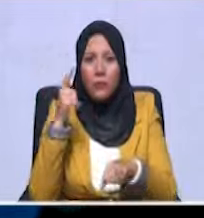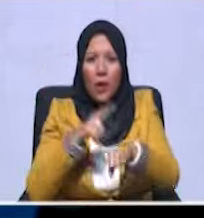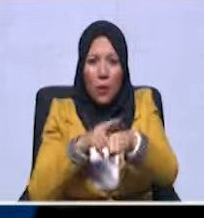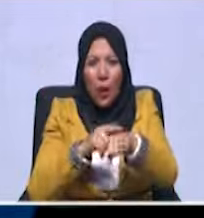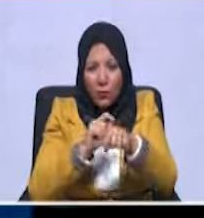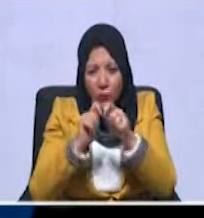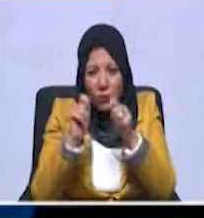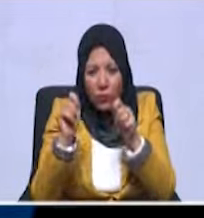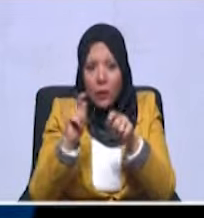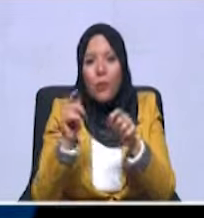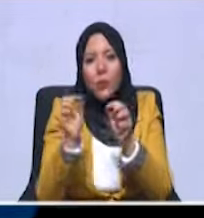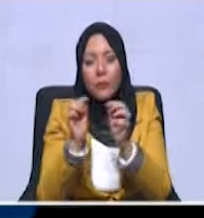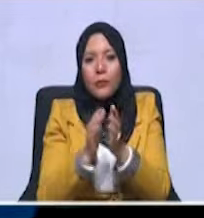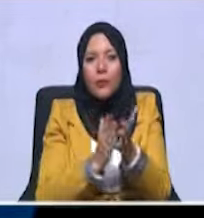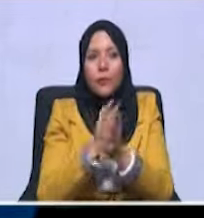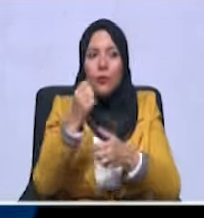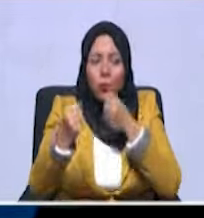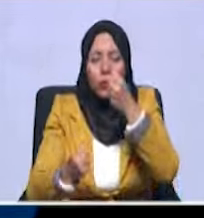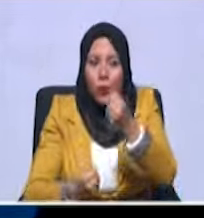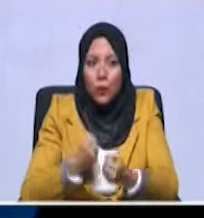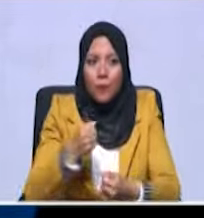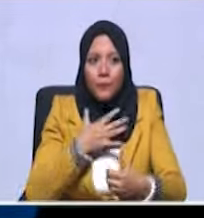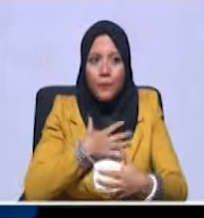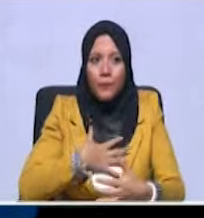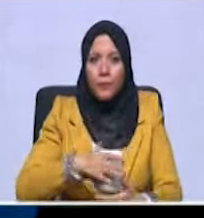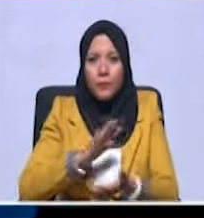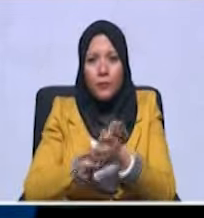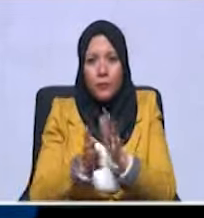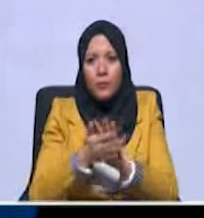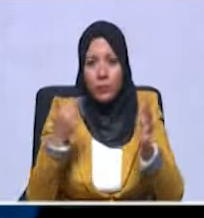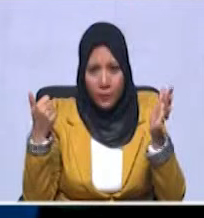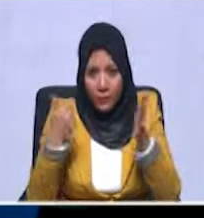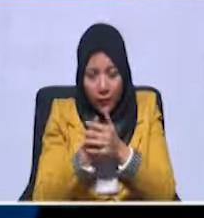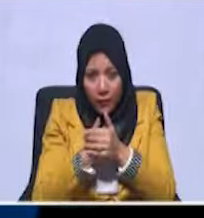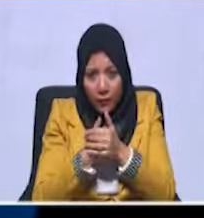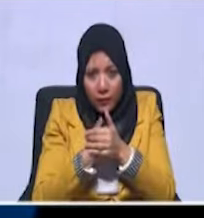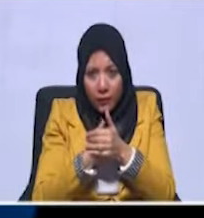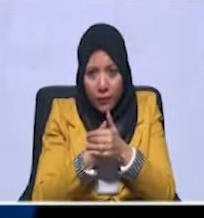طويله، ففضل يقاوم يقاوم لحد ما في الاخر